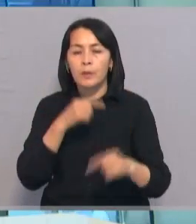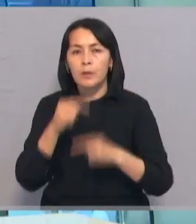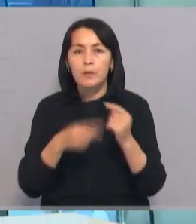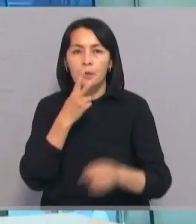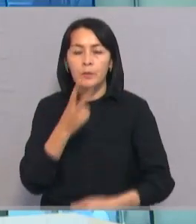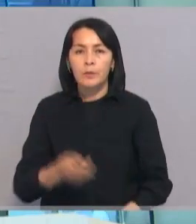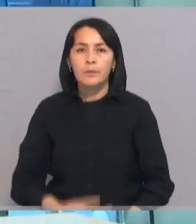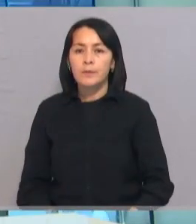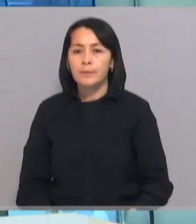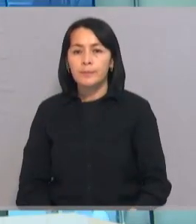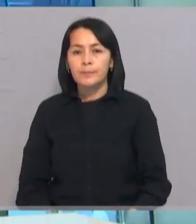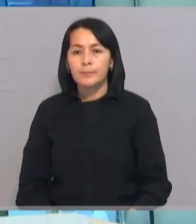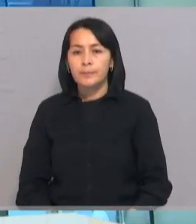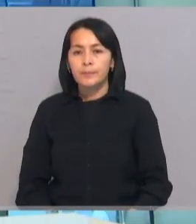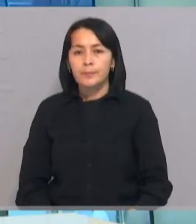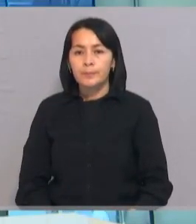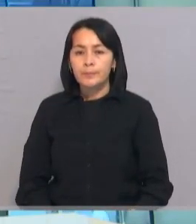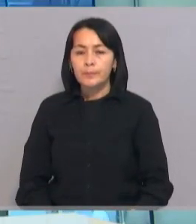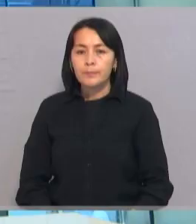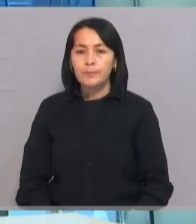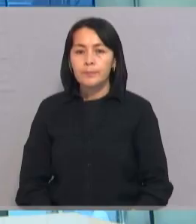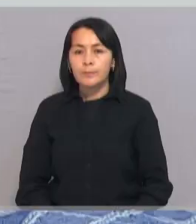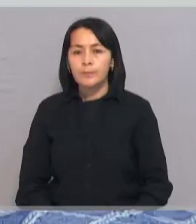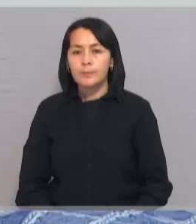Гүлнар Асқарқызы біліп қайтқан еді, сюжеттен көрейік.